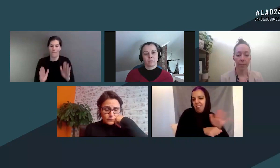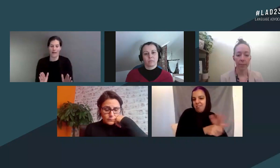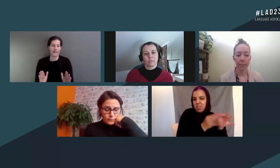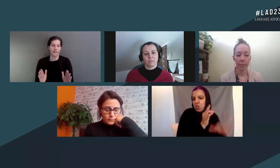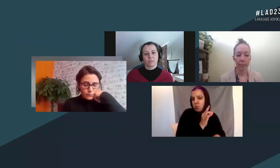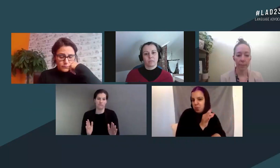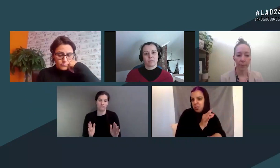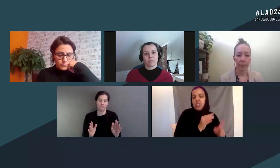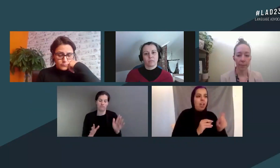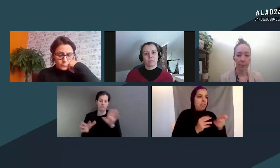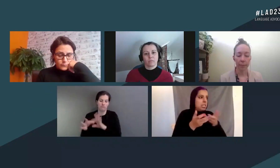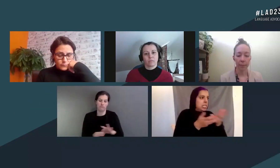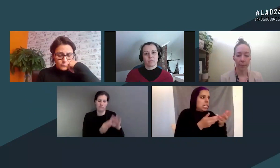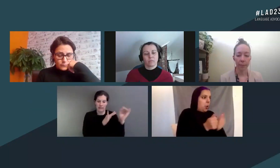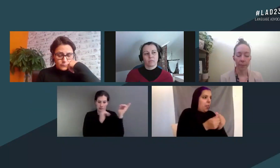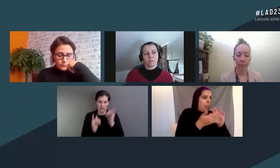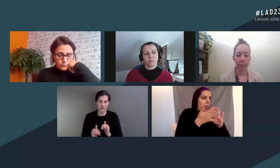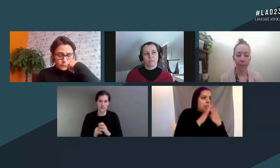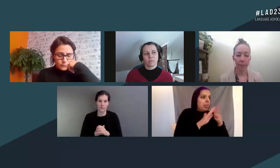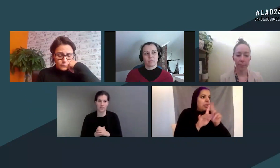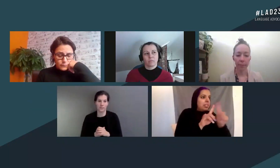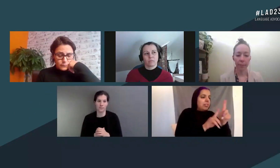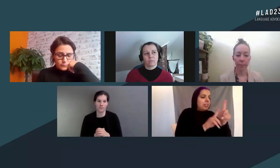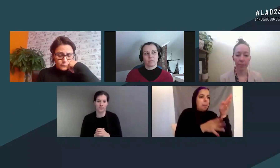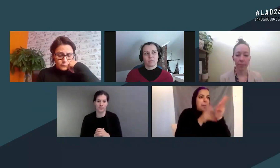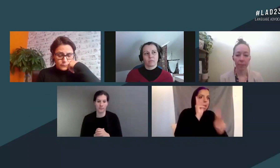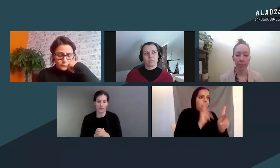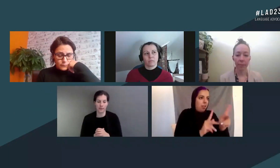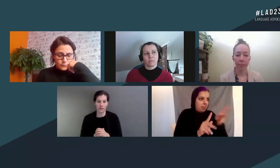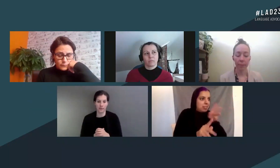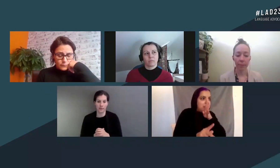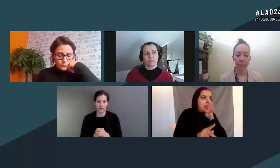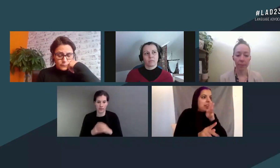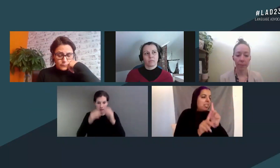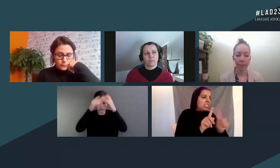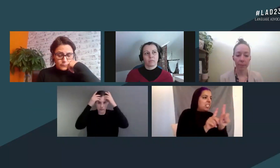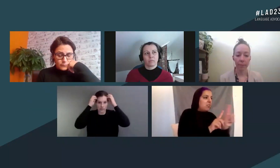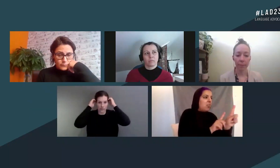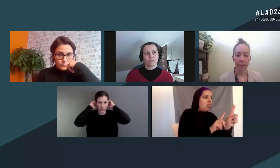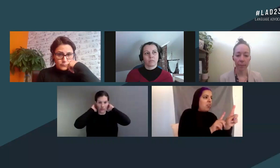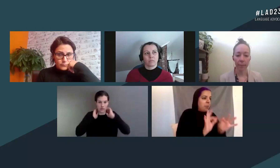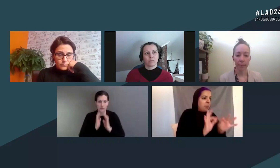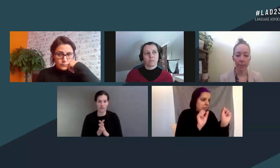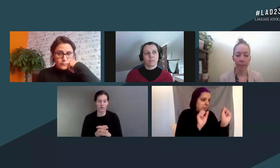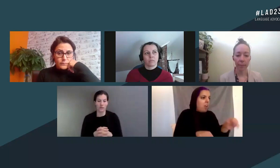travailler avec des individus, avec des associations ethnoculturelles afin de recruter